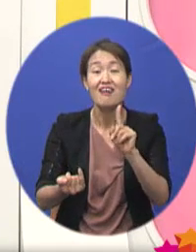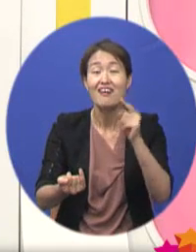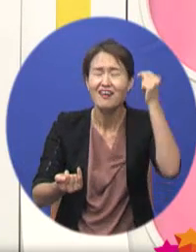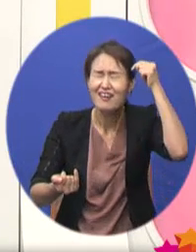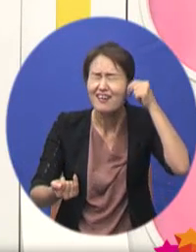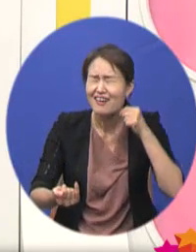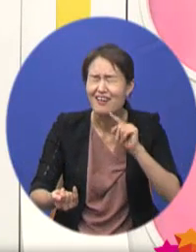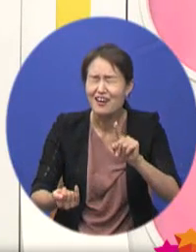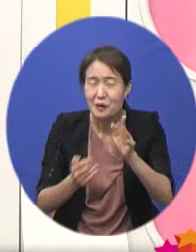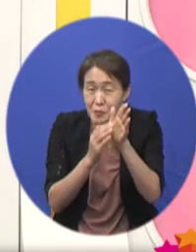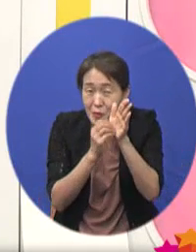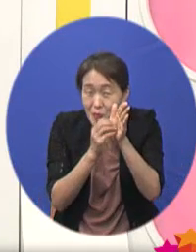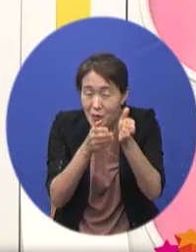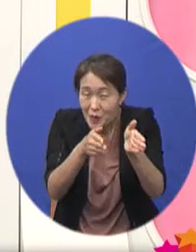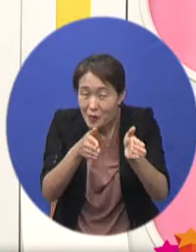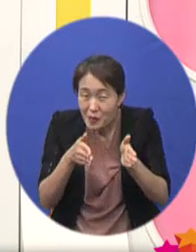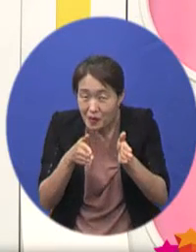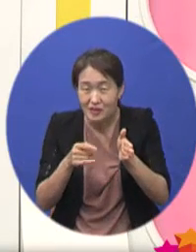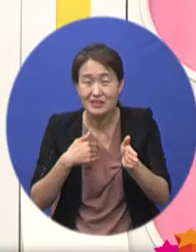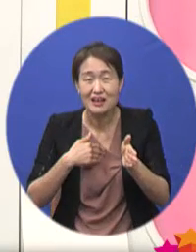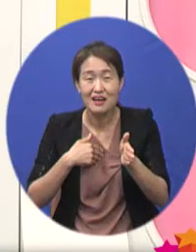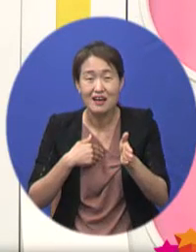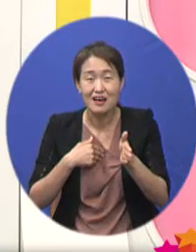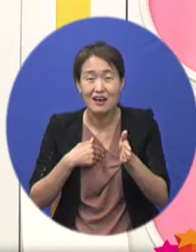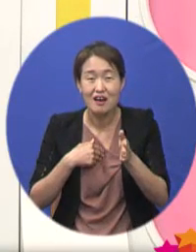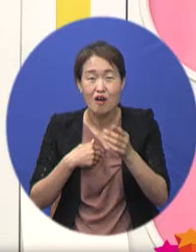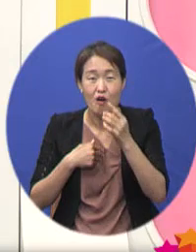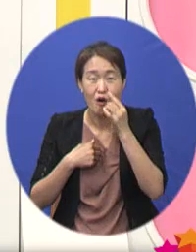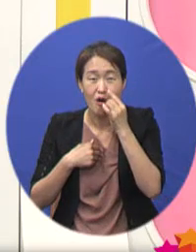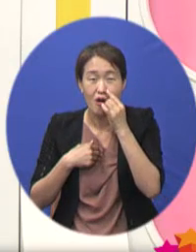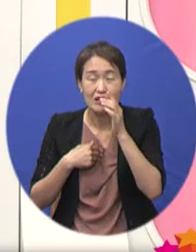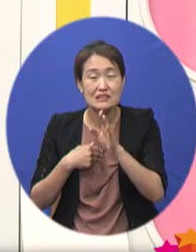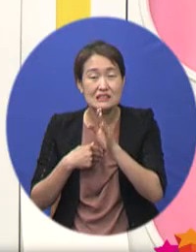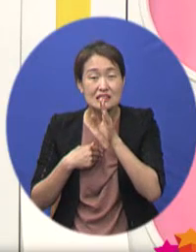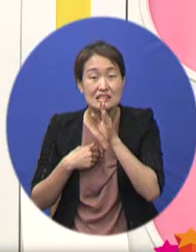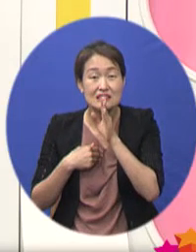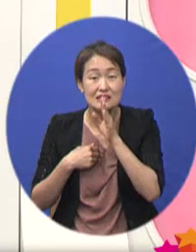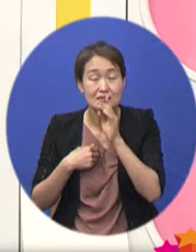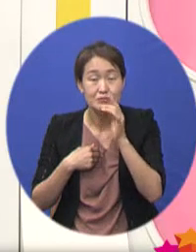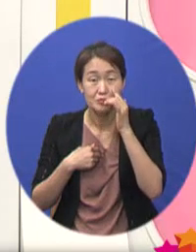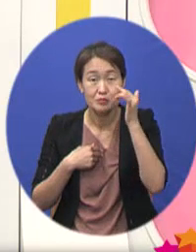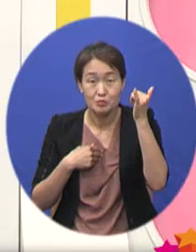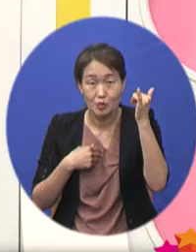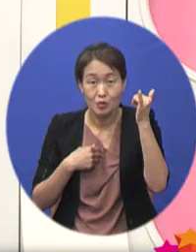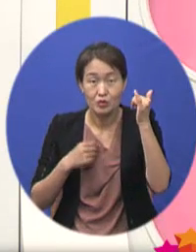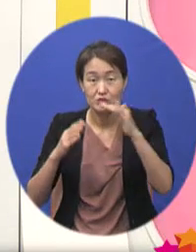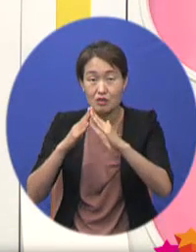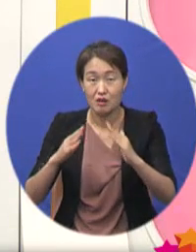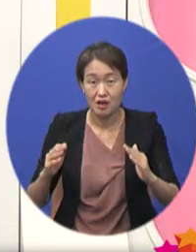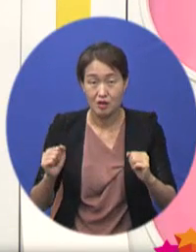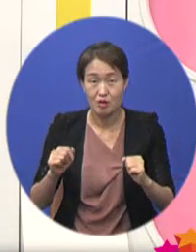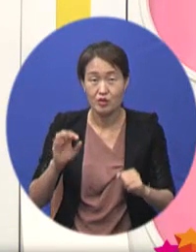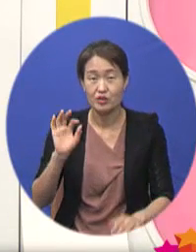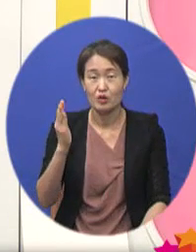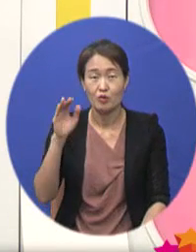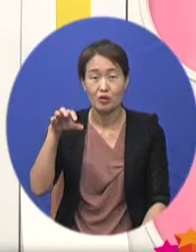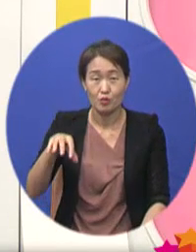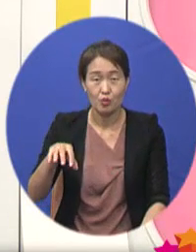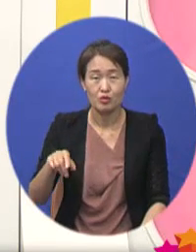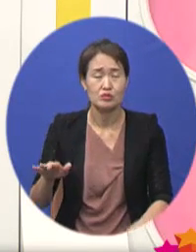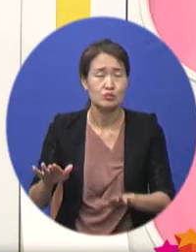봤어요. 저도 고향이 친정 전라남도 영광인데요. 영광. 예. 예. 영광 지금도 백수에